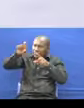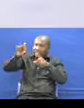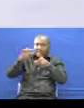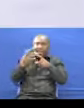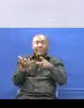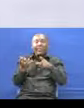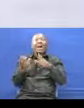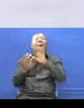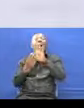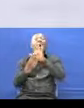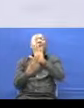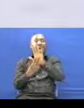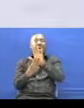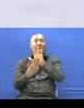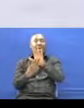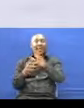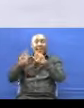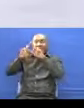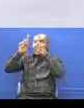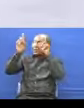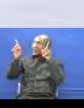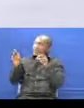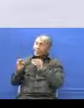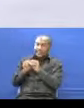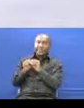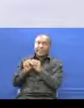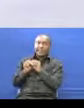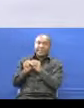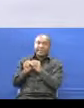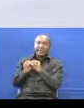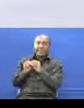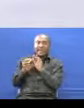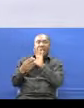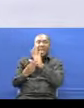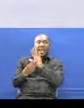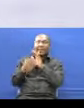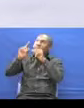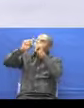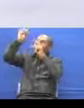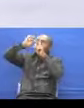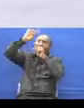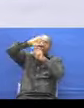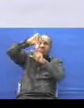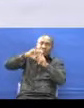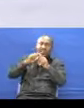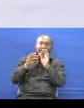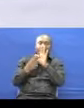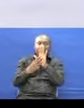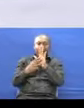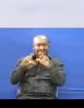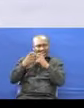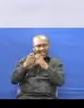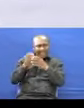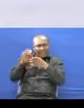1, 2, 3, 4, 5, 6, 7, 8. Kwa pamoja yote vipo vyumba vinane. Lakini ni vingapi